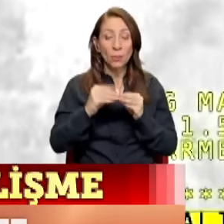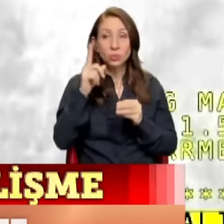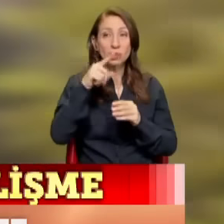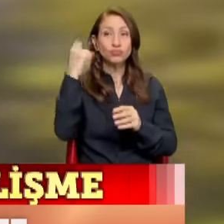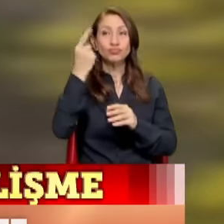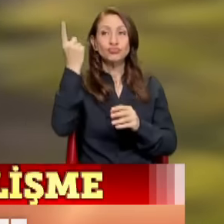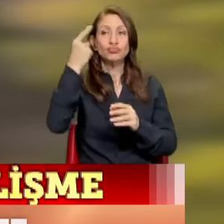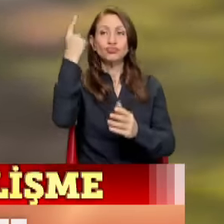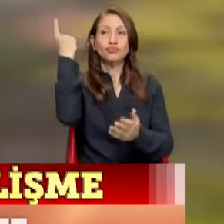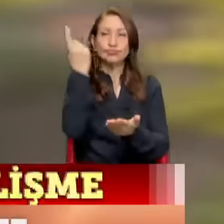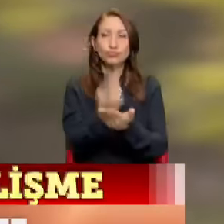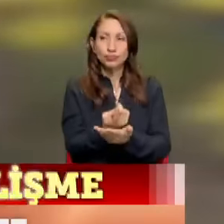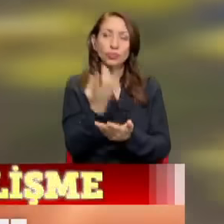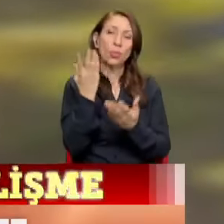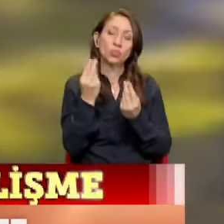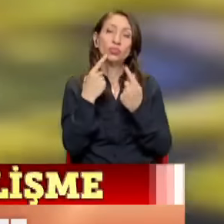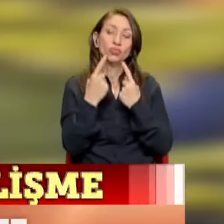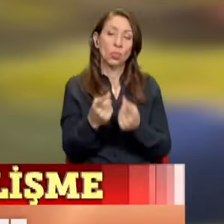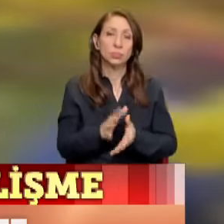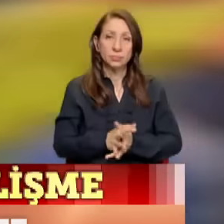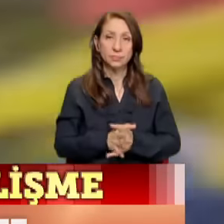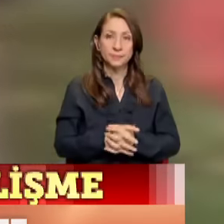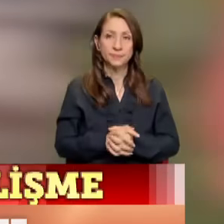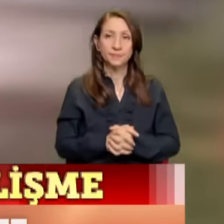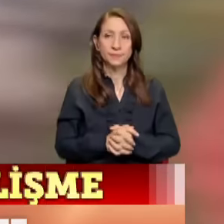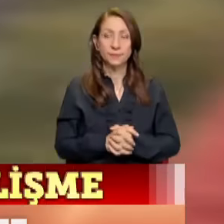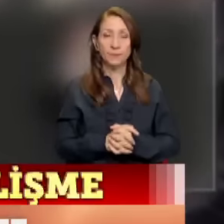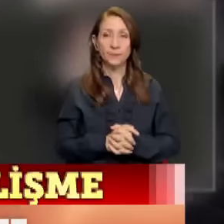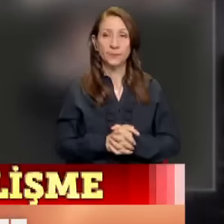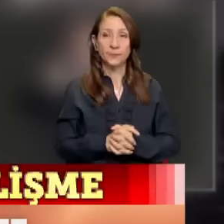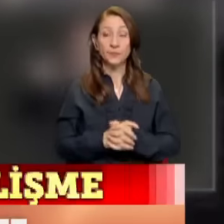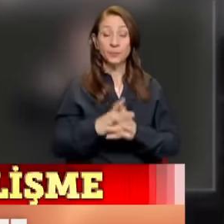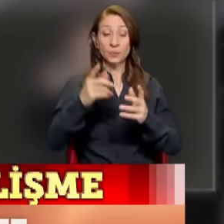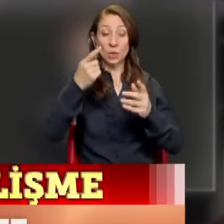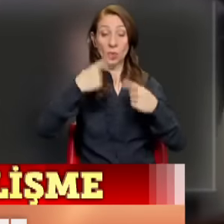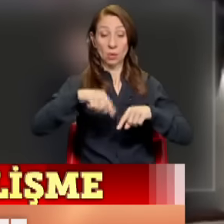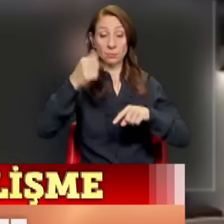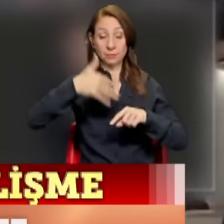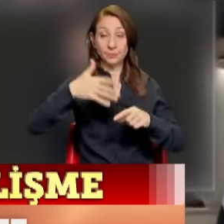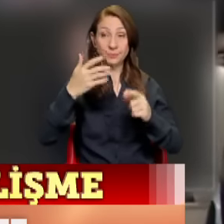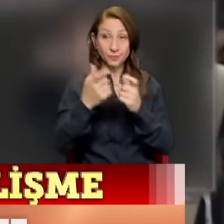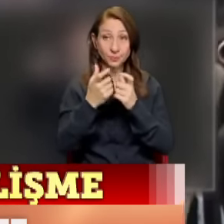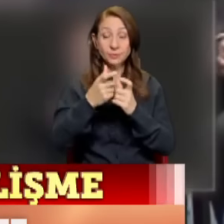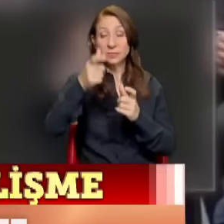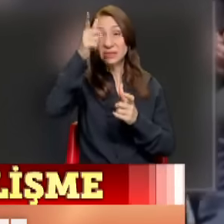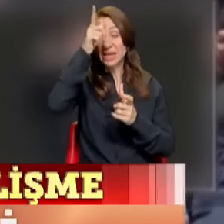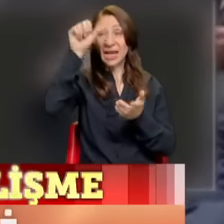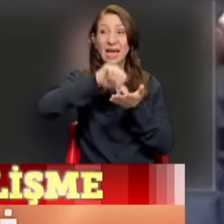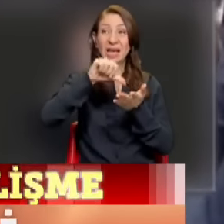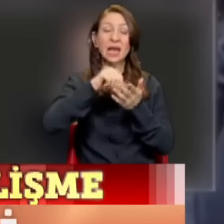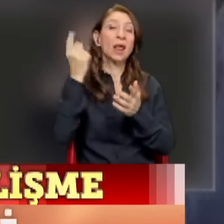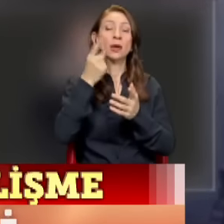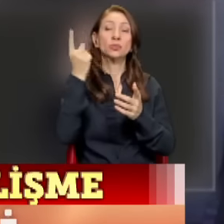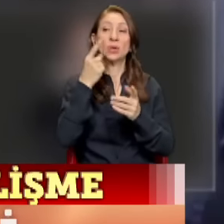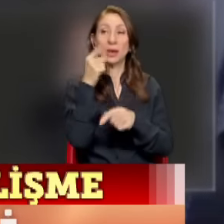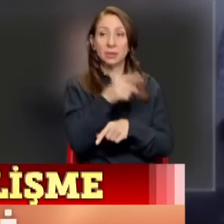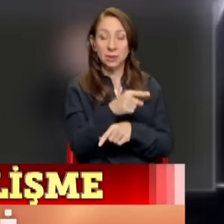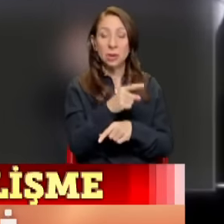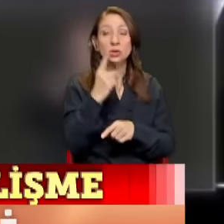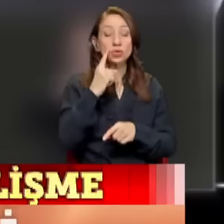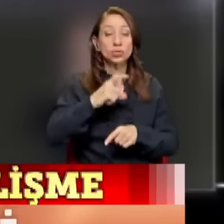düştüğü ihtimali üzerinde duruluyor kabine toplantısının gündemi de İran'daki helikopter kazasıydı